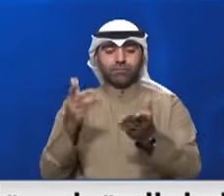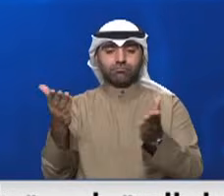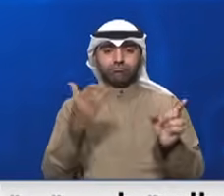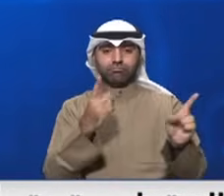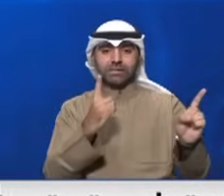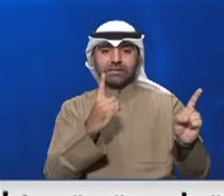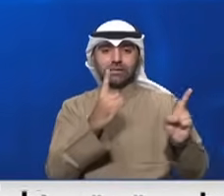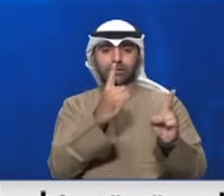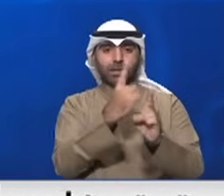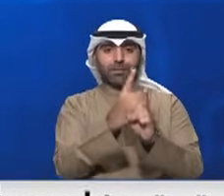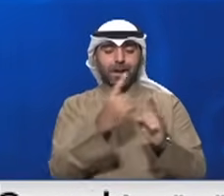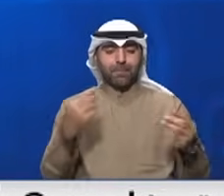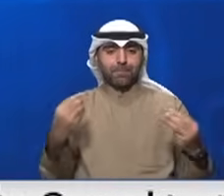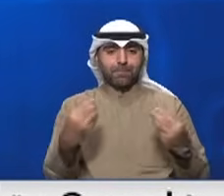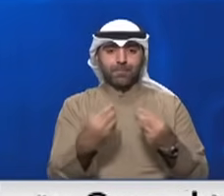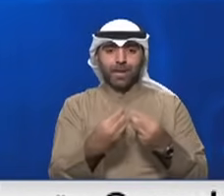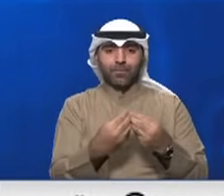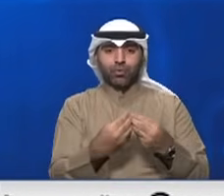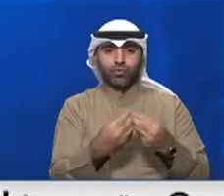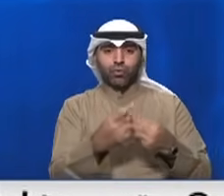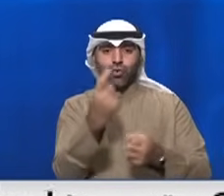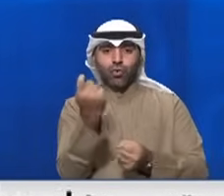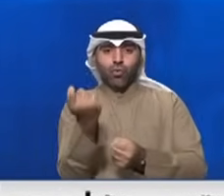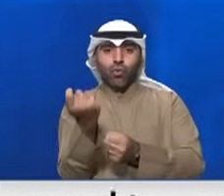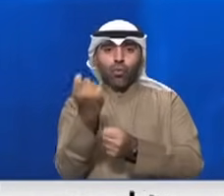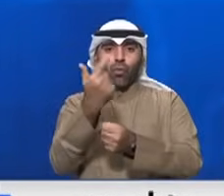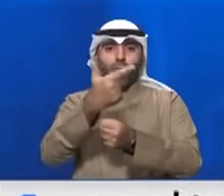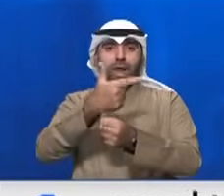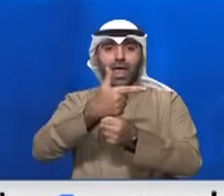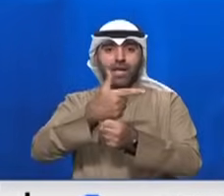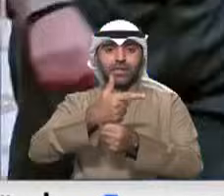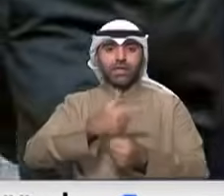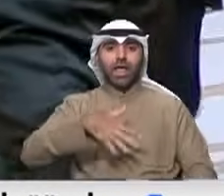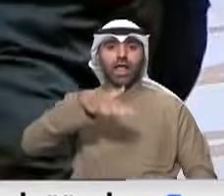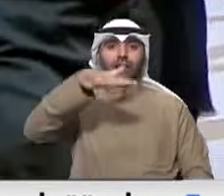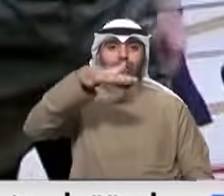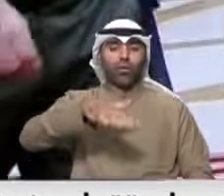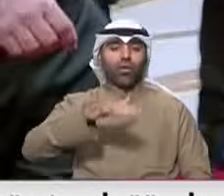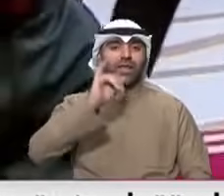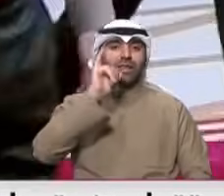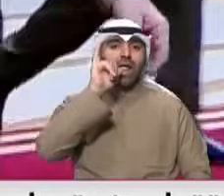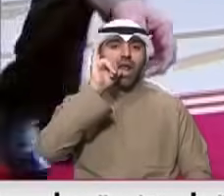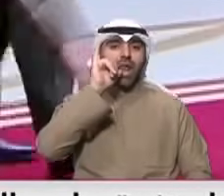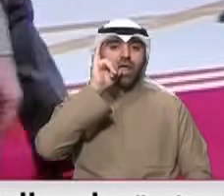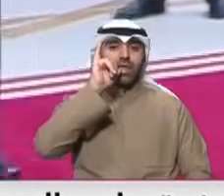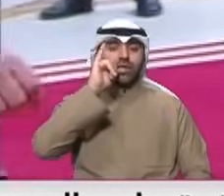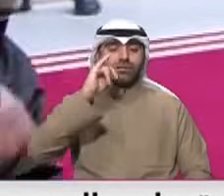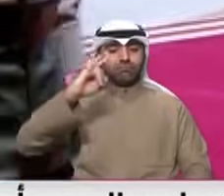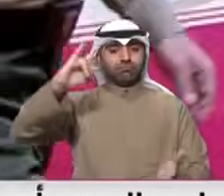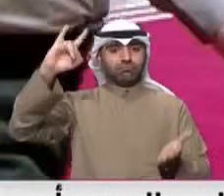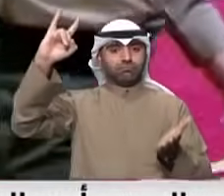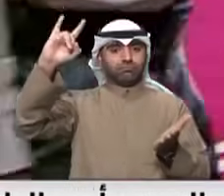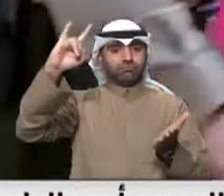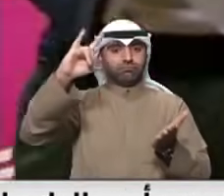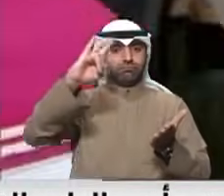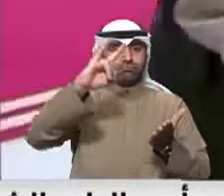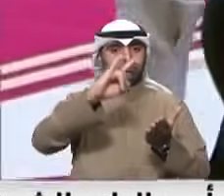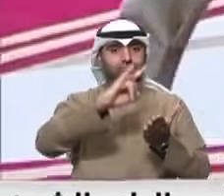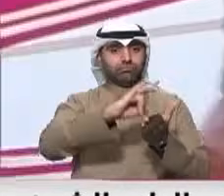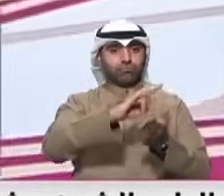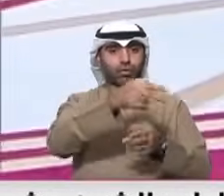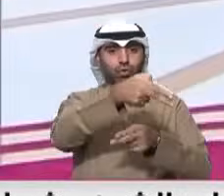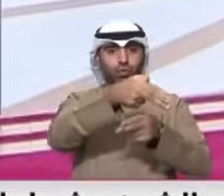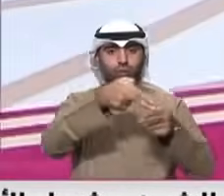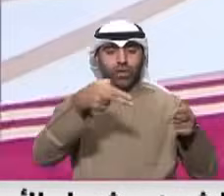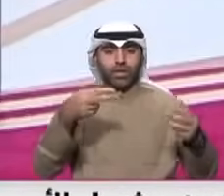السمو الملكي الامير ويليام ولي عهد المملكه المتحده الصديقه اميره ويلز ومعالي وزير الخارجيه